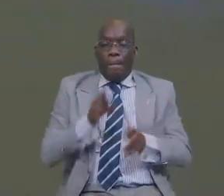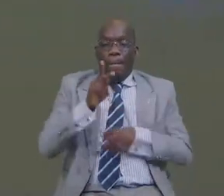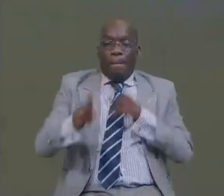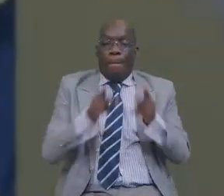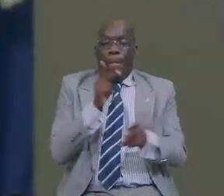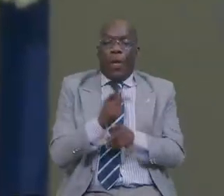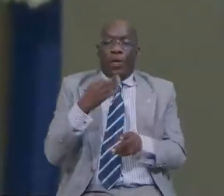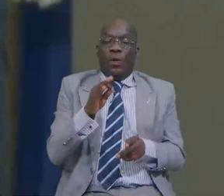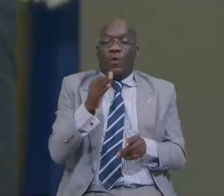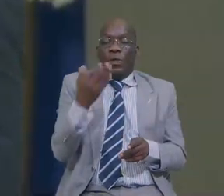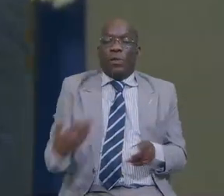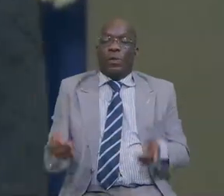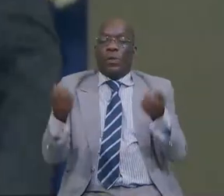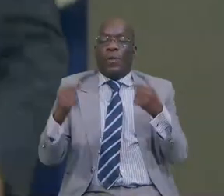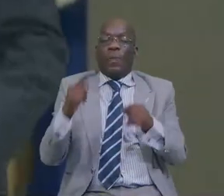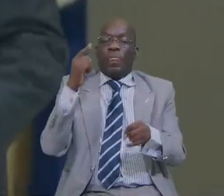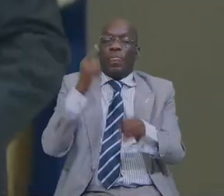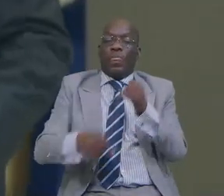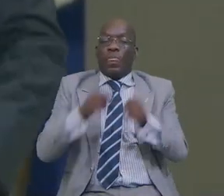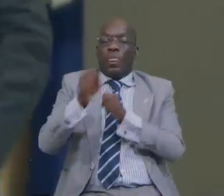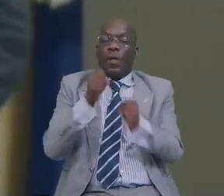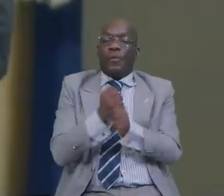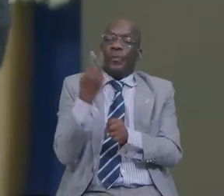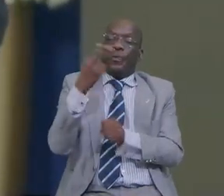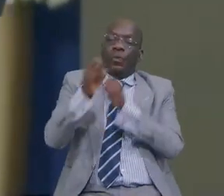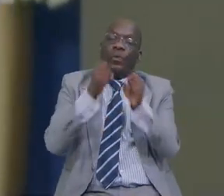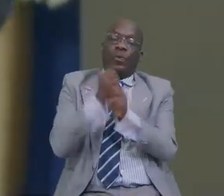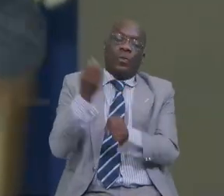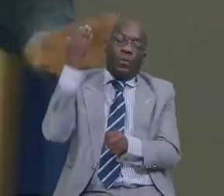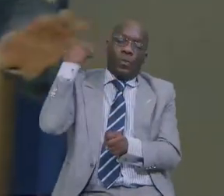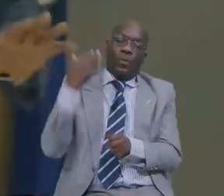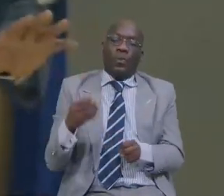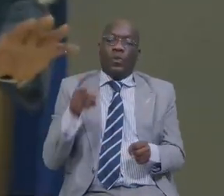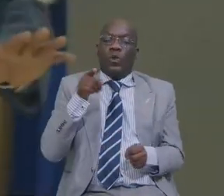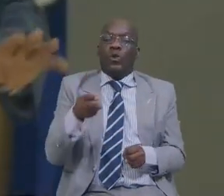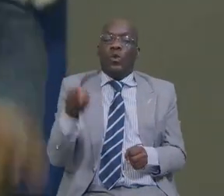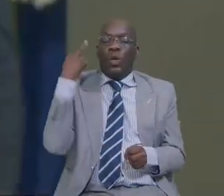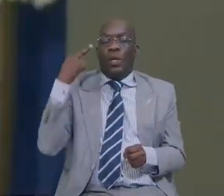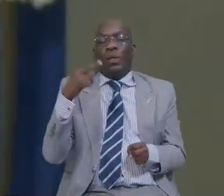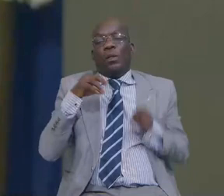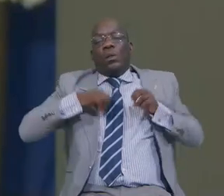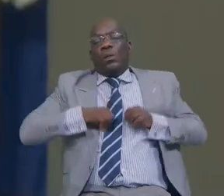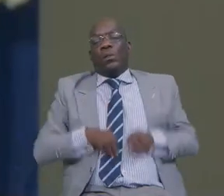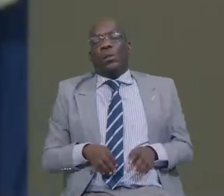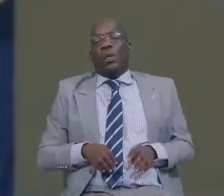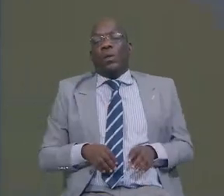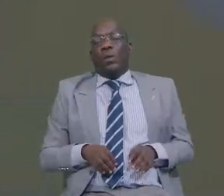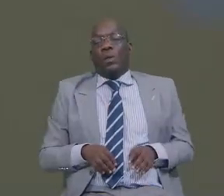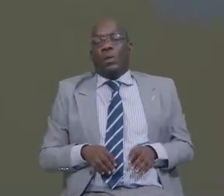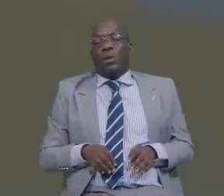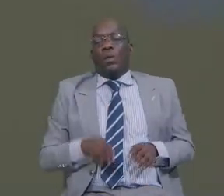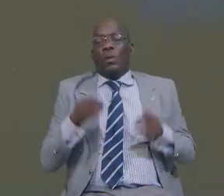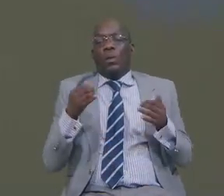Ce type de pensée. L'année dernière, il y a de cela 2 ans, tu étais complètement en